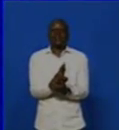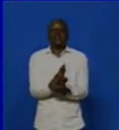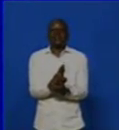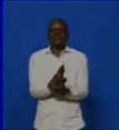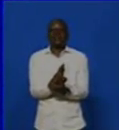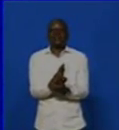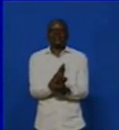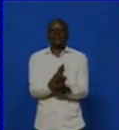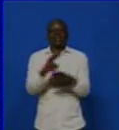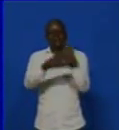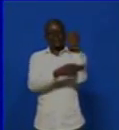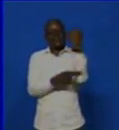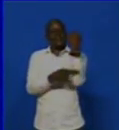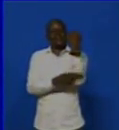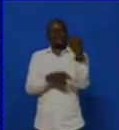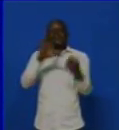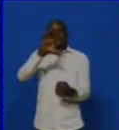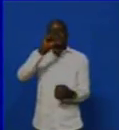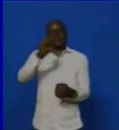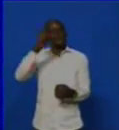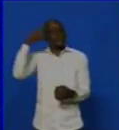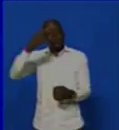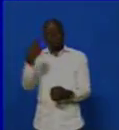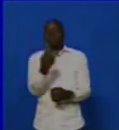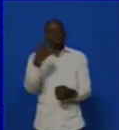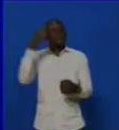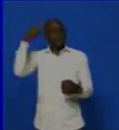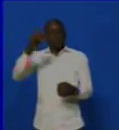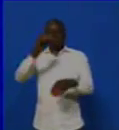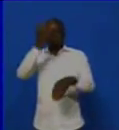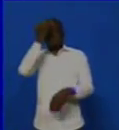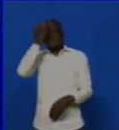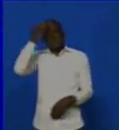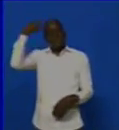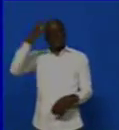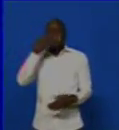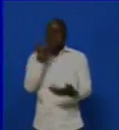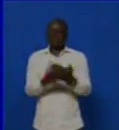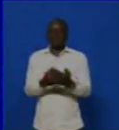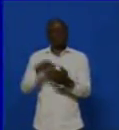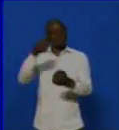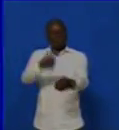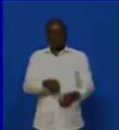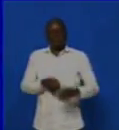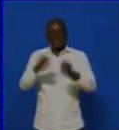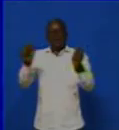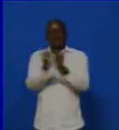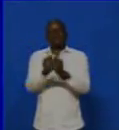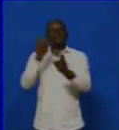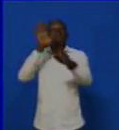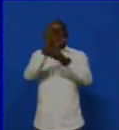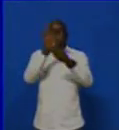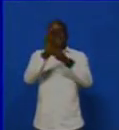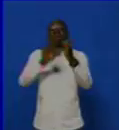La région de Cascades, l'un des greniers du Burkina, va connaître une bonne campagne agricole malgré les attaques de chenilles